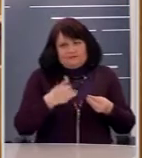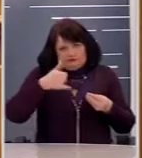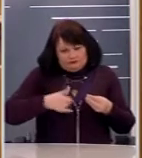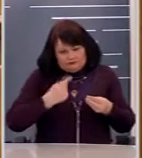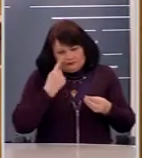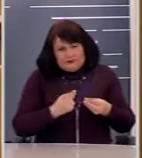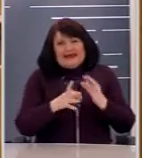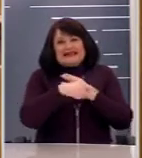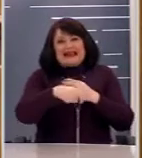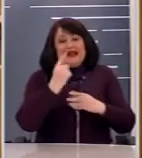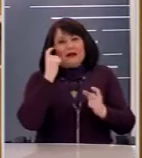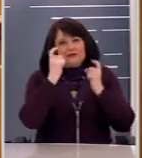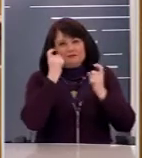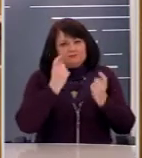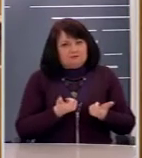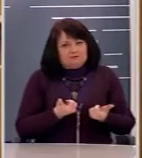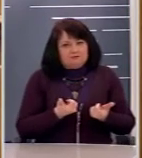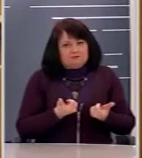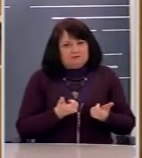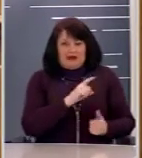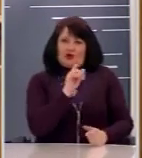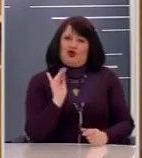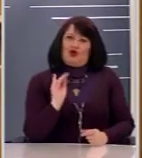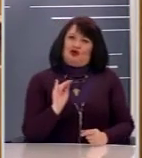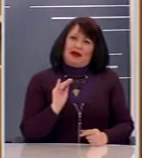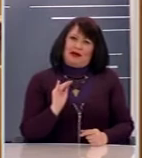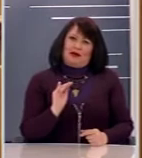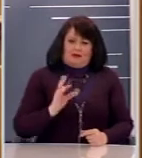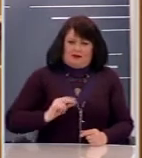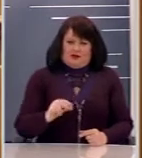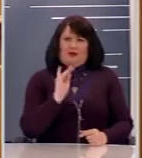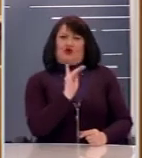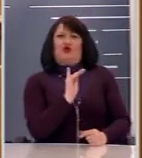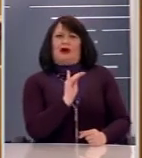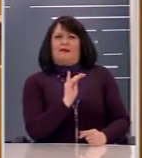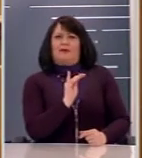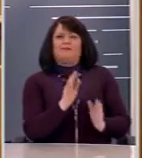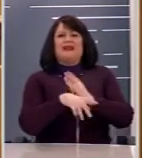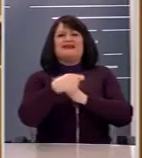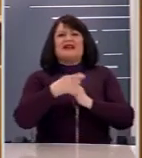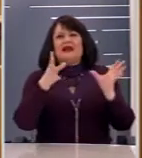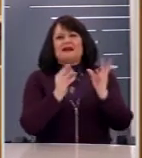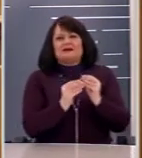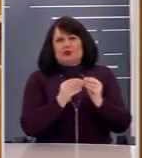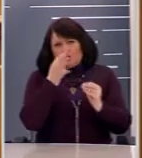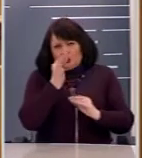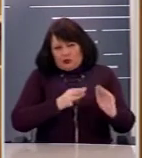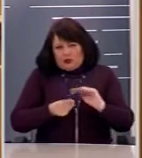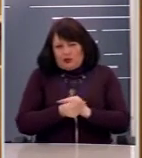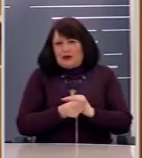Τι ρωτάει? Διερευνά και ρωτάμε κι εμείς βέβαια στην Επιτροπή, ο εισαγγελέας διαφθοράς, εάν στα